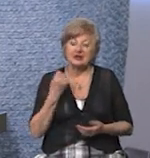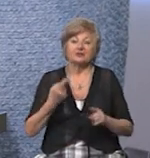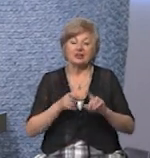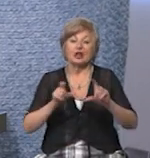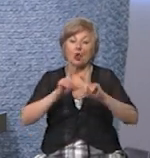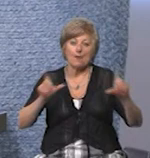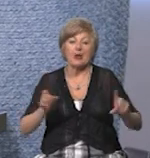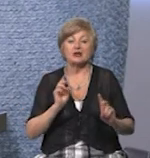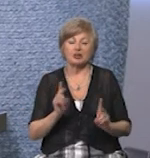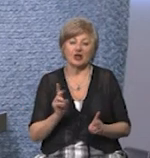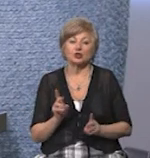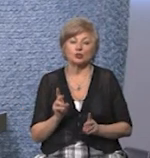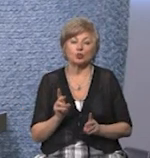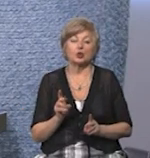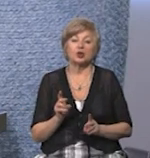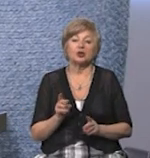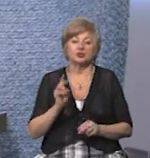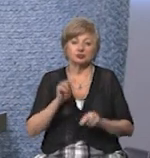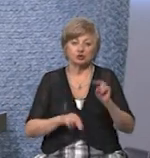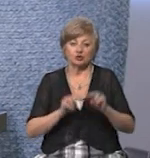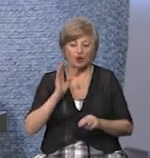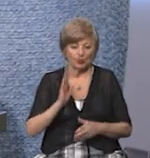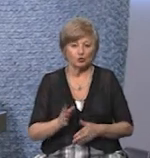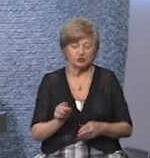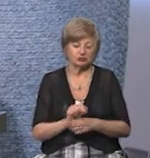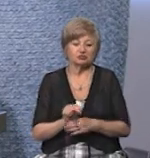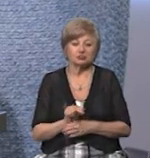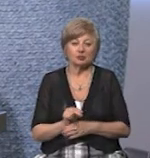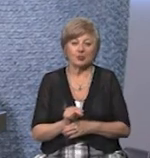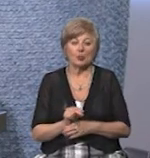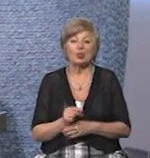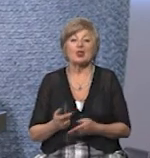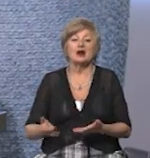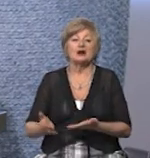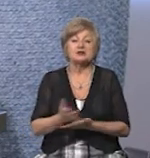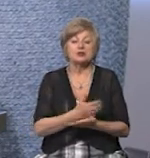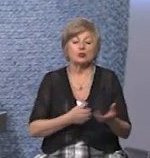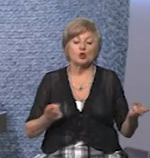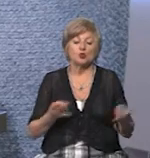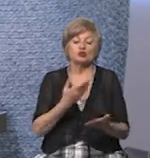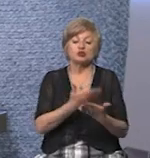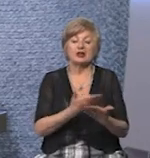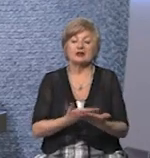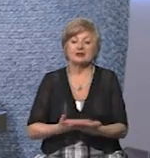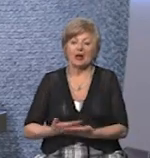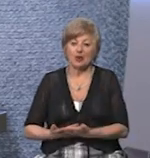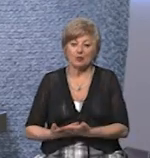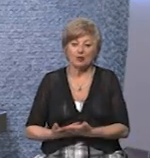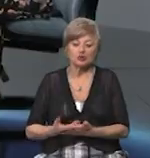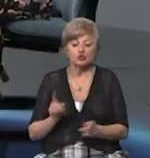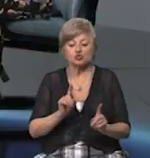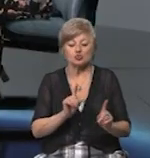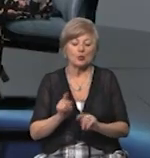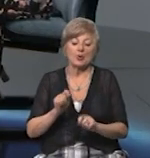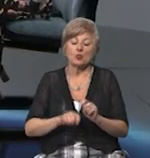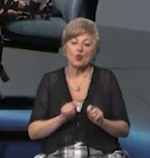компанією ресурс U-Control, який збирає різні дані для того, щоб ризики перевірити, що